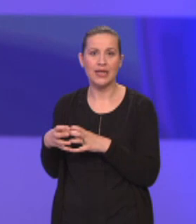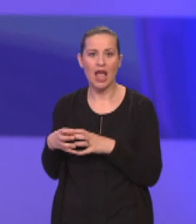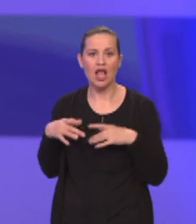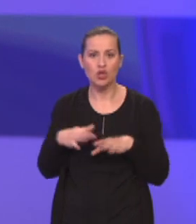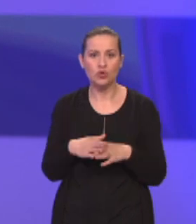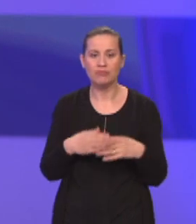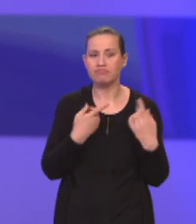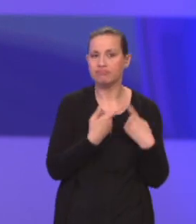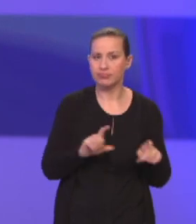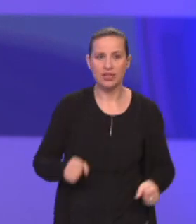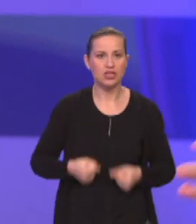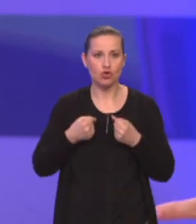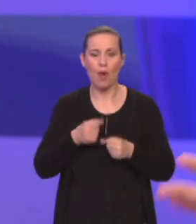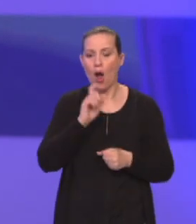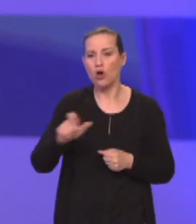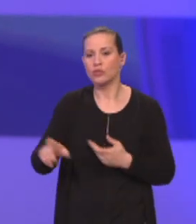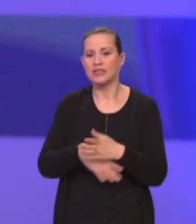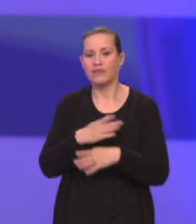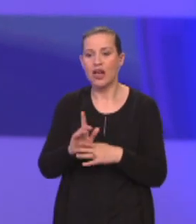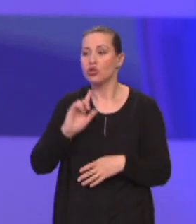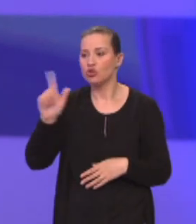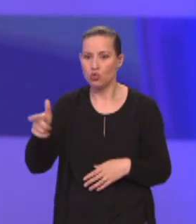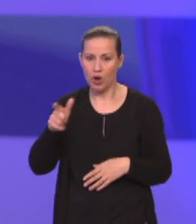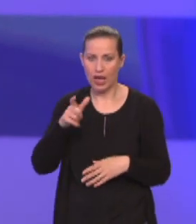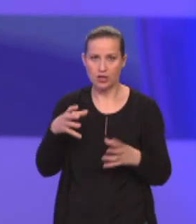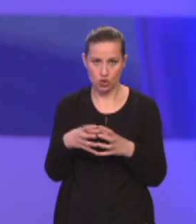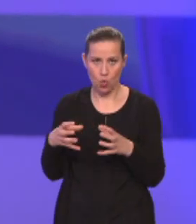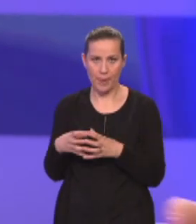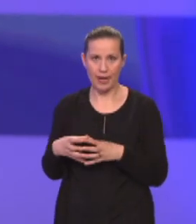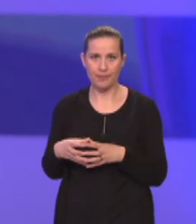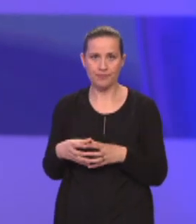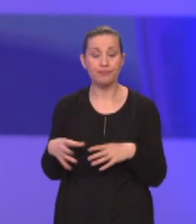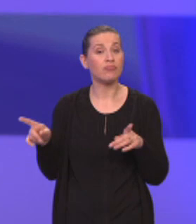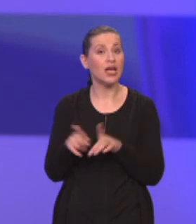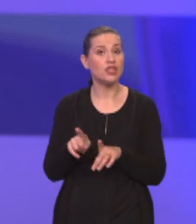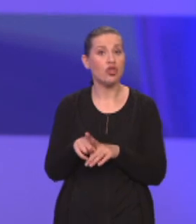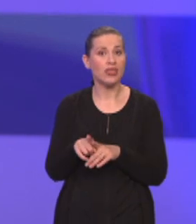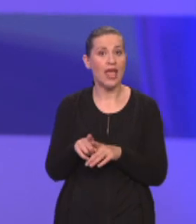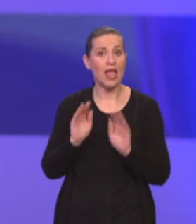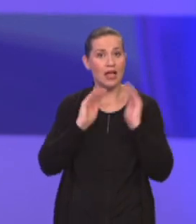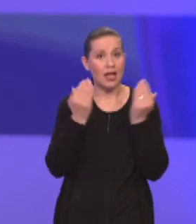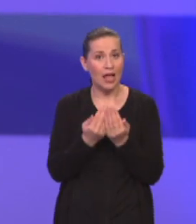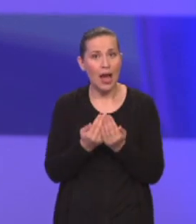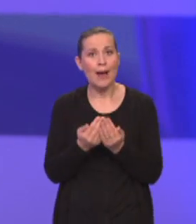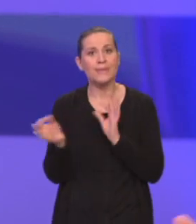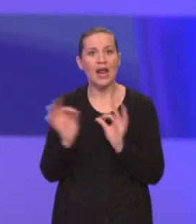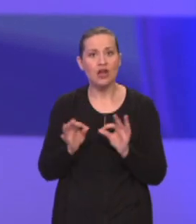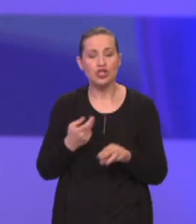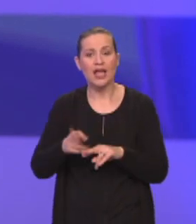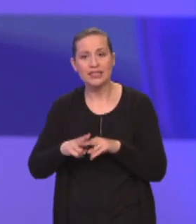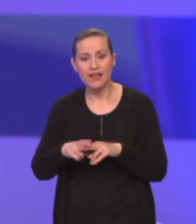različitim poteškoćama, i osobe s invaliditetom i druge, naravno, skupine. Tako će i ti kapaciteti biti prilagođeni za više člane